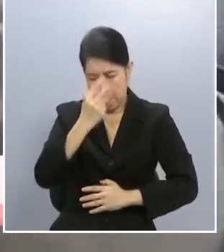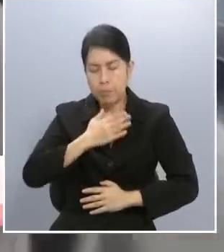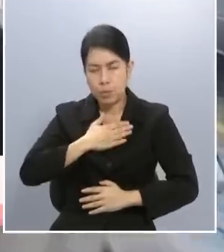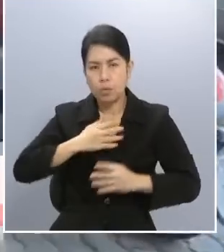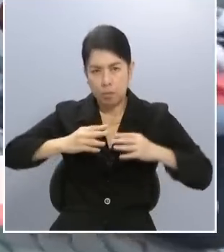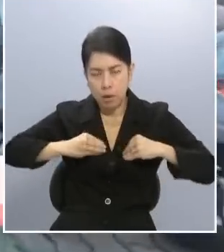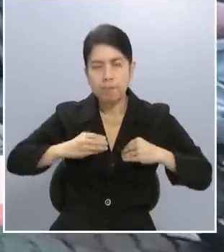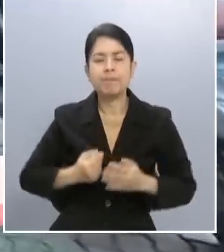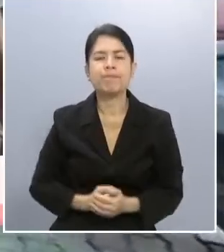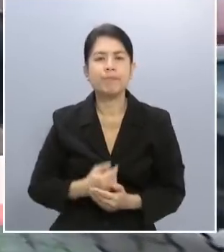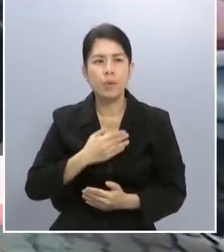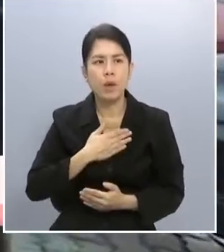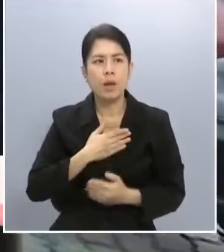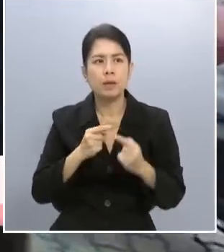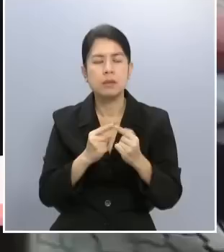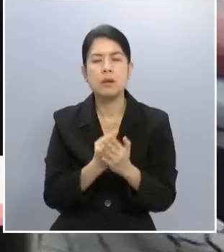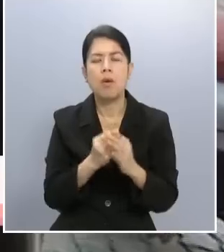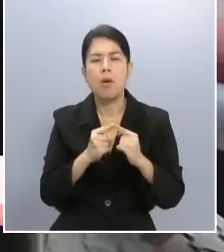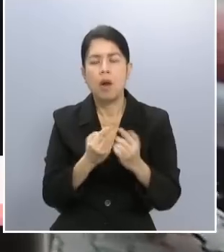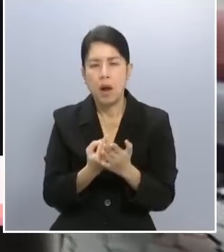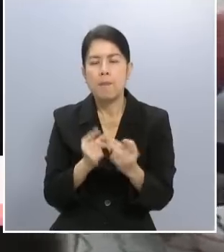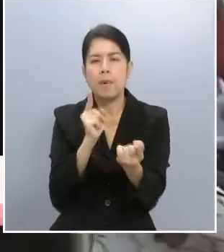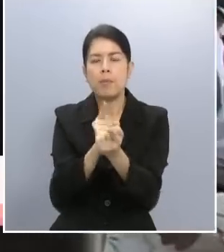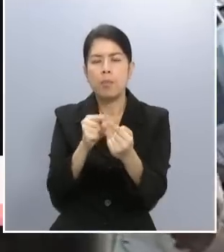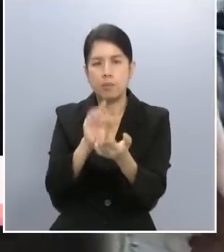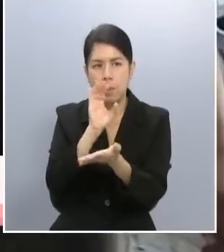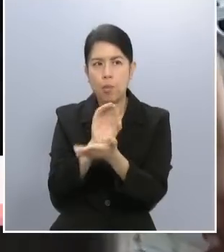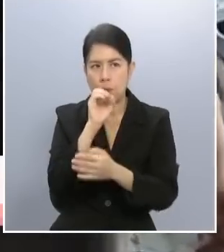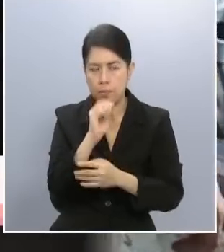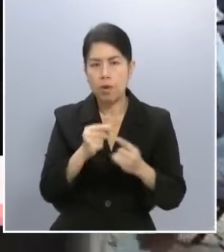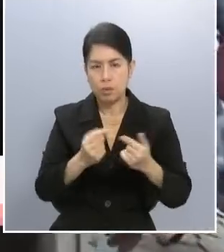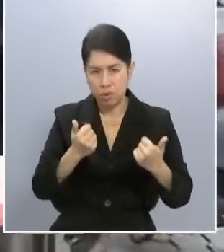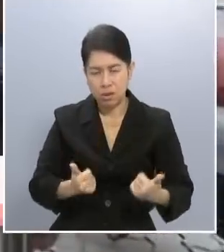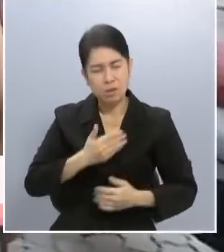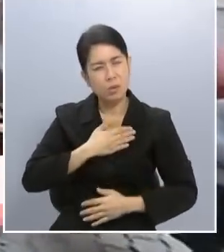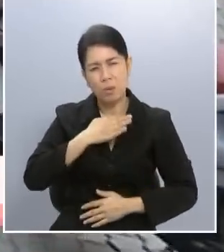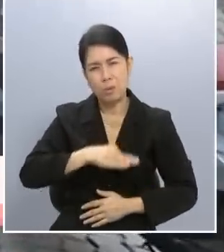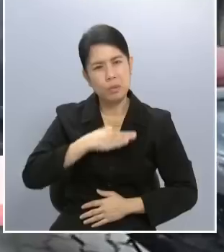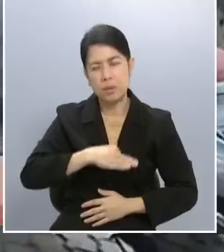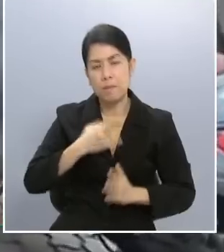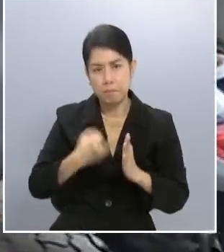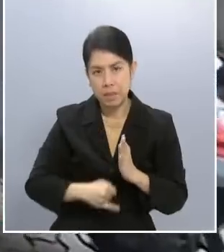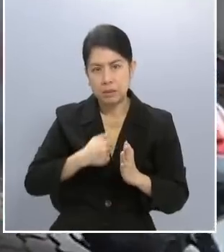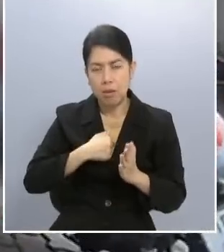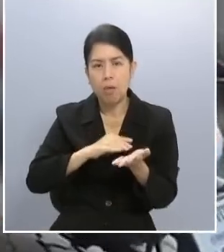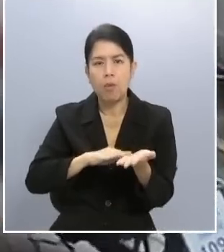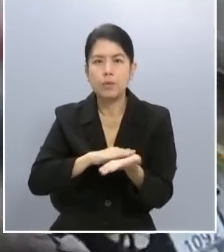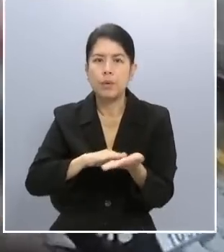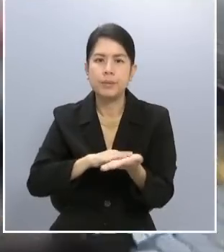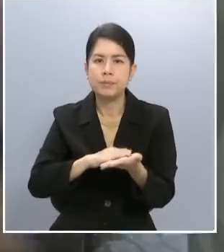ลุงบอกว่าก็ตัดสินใจเปิดบ้านออกมามอบตัวตอนนี้สำนึกผิดขอโทษจริงๆฟังเสียงลุงเดชาค่ะ